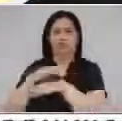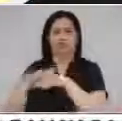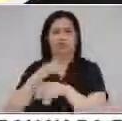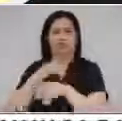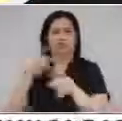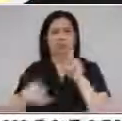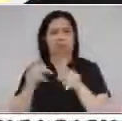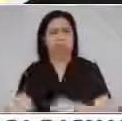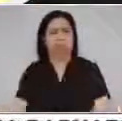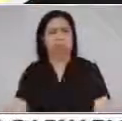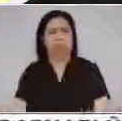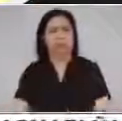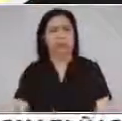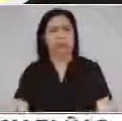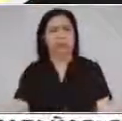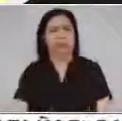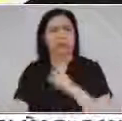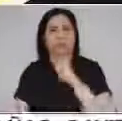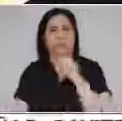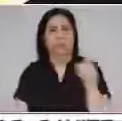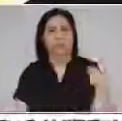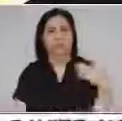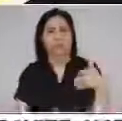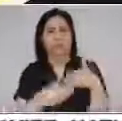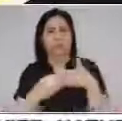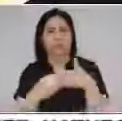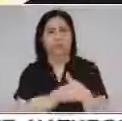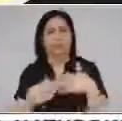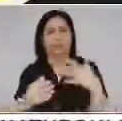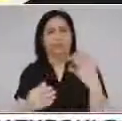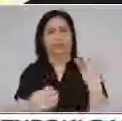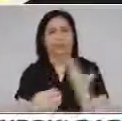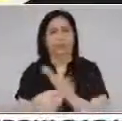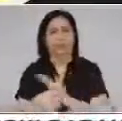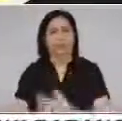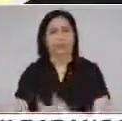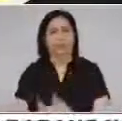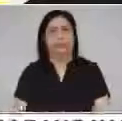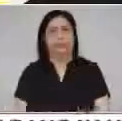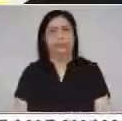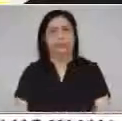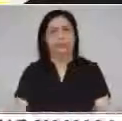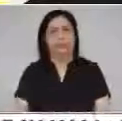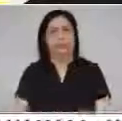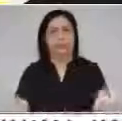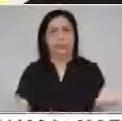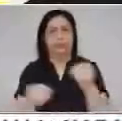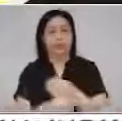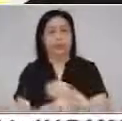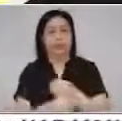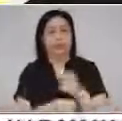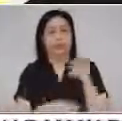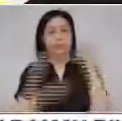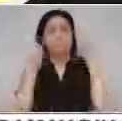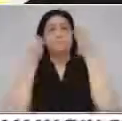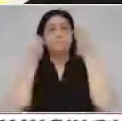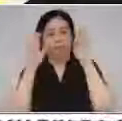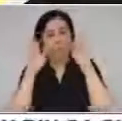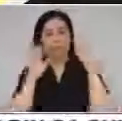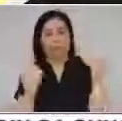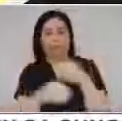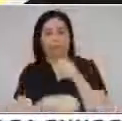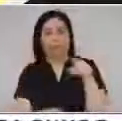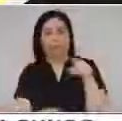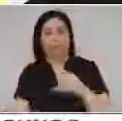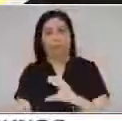ito, marami hong mga nangyayaring mga community pantry, mga activities so na ginagawa sa mga barangay na tumutulong naman sa mga